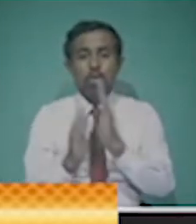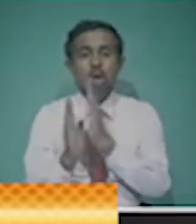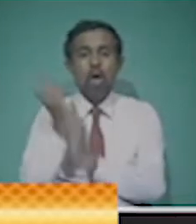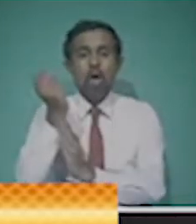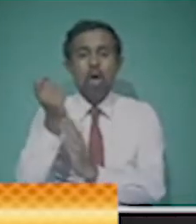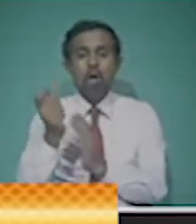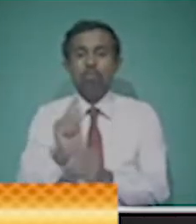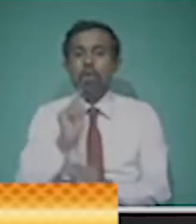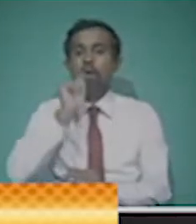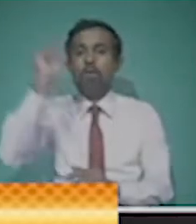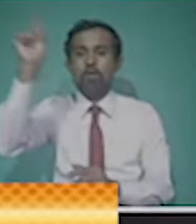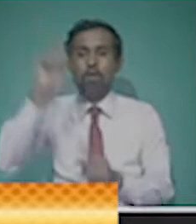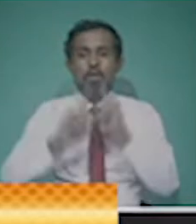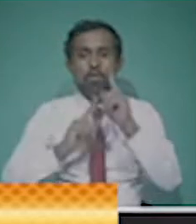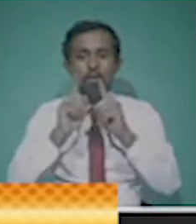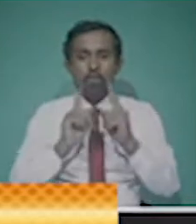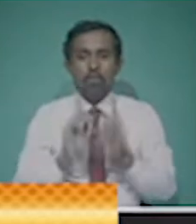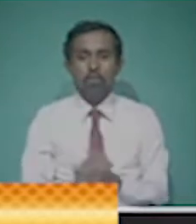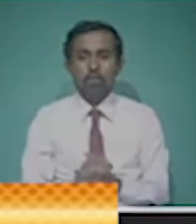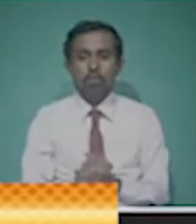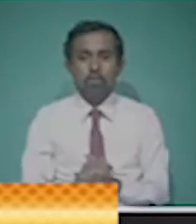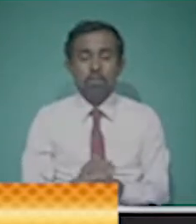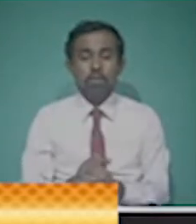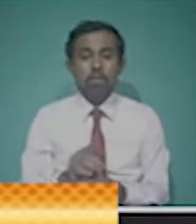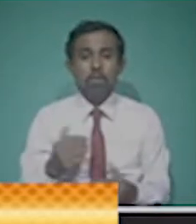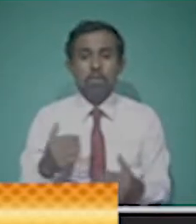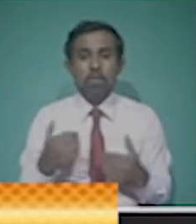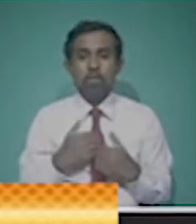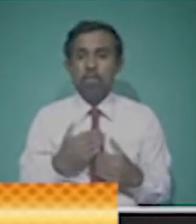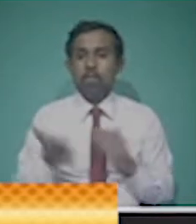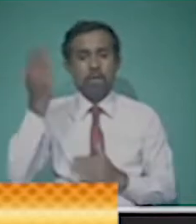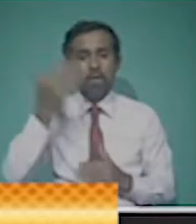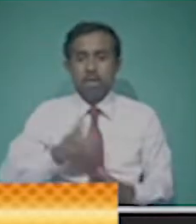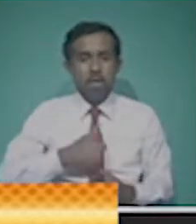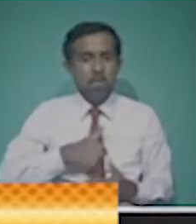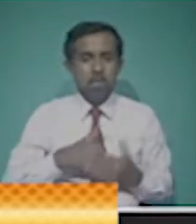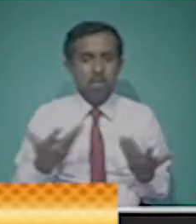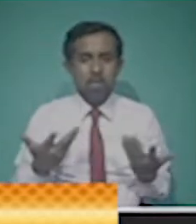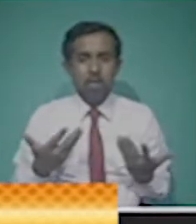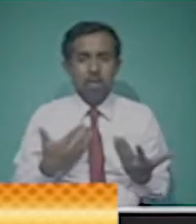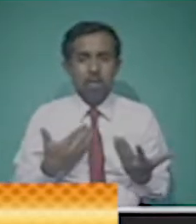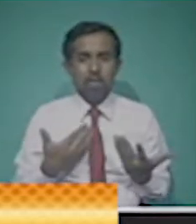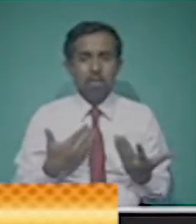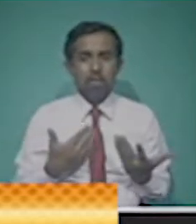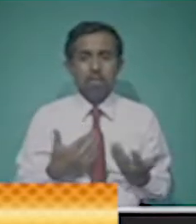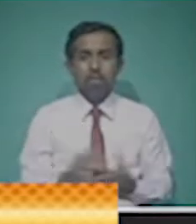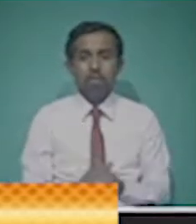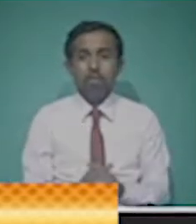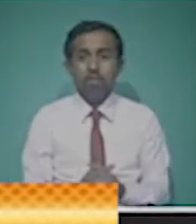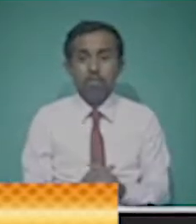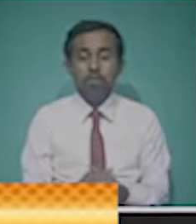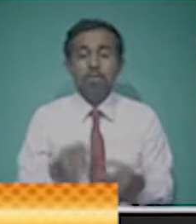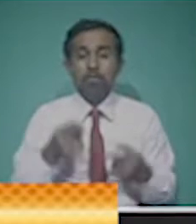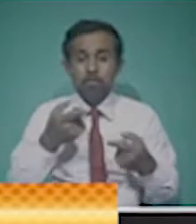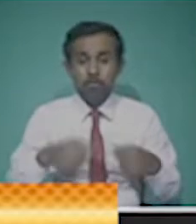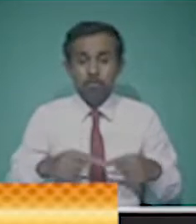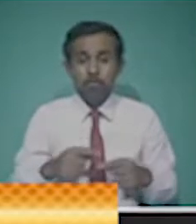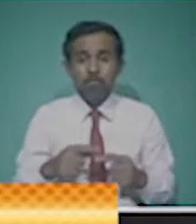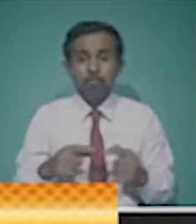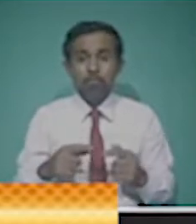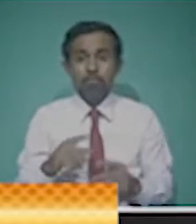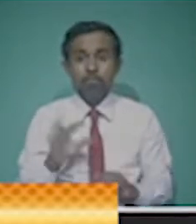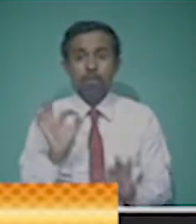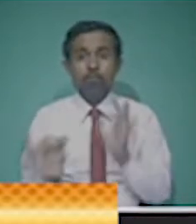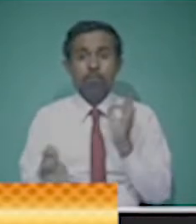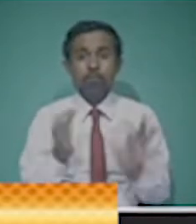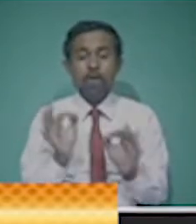சபாவோட கீழே அப்படி சாக்சா கண்டு வேணுமா ஏ எத்தனை மணி மட மம அண்ட கமத்தினா நம்ம எத்தனை அப்படி தள்ளு கண்டு பகலுக்கு அண்ட கமத்தி அனைத்துக்க மேலட்டே வது வது வது